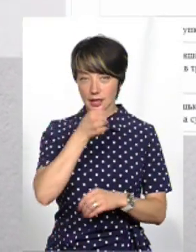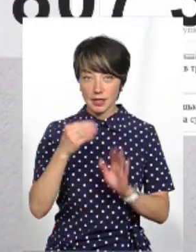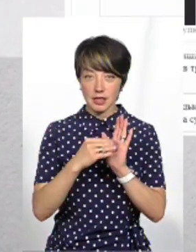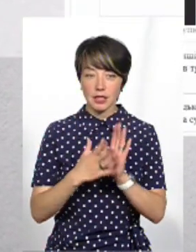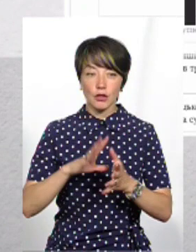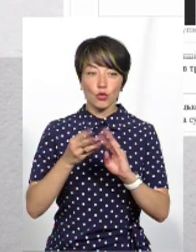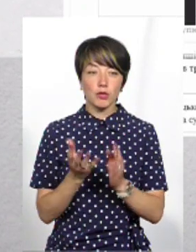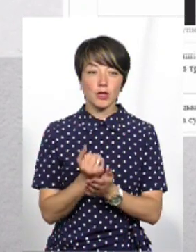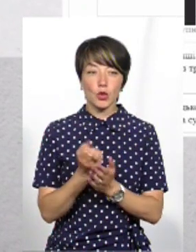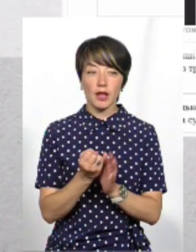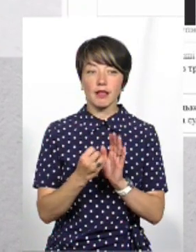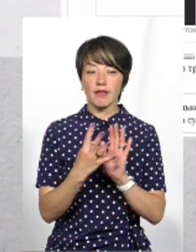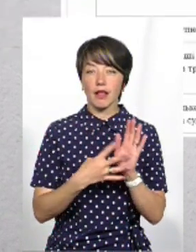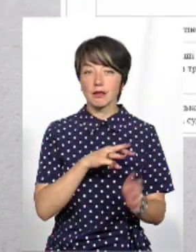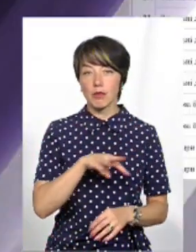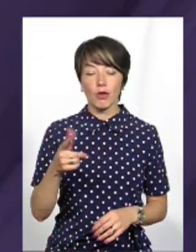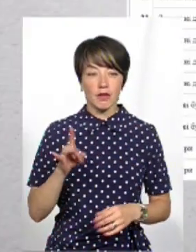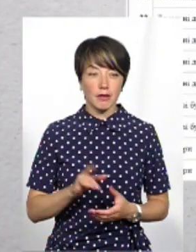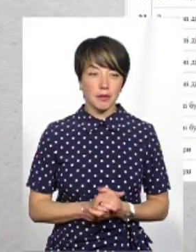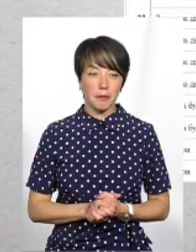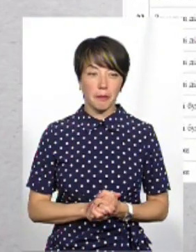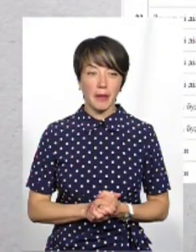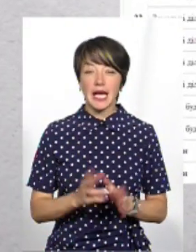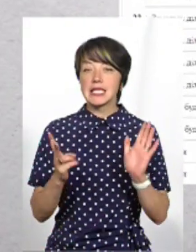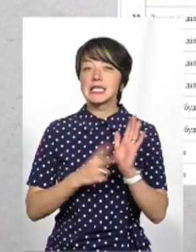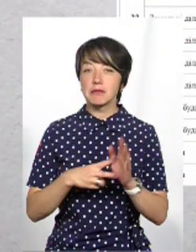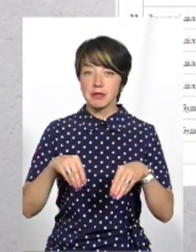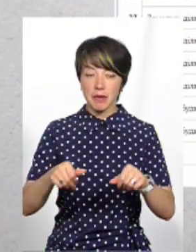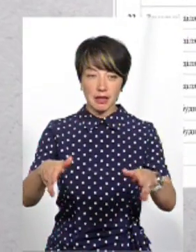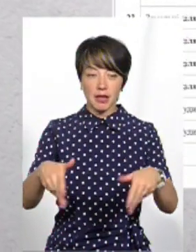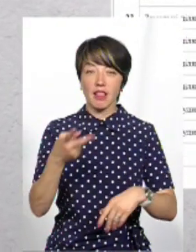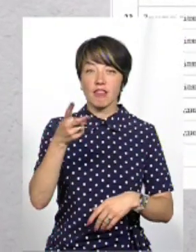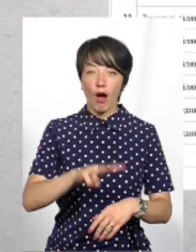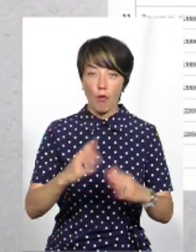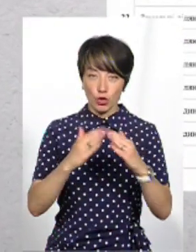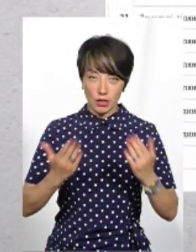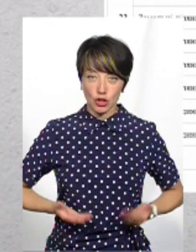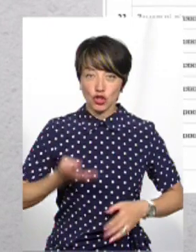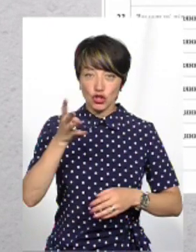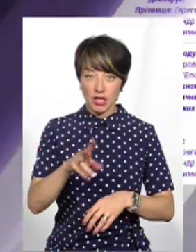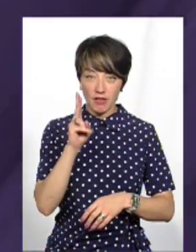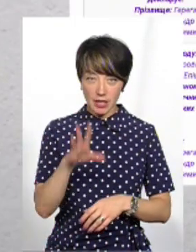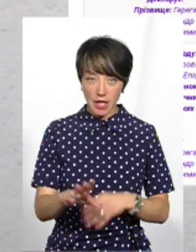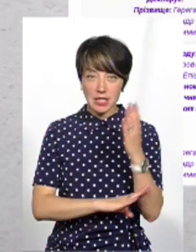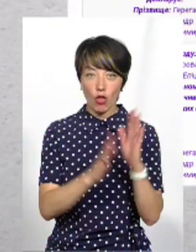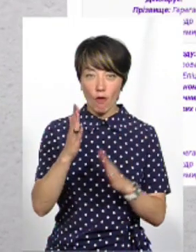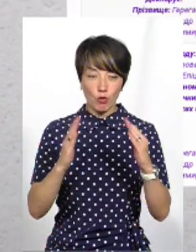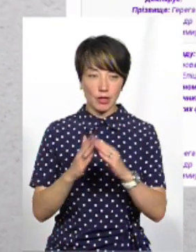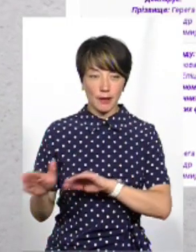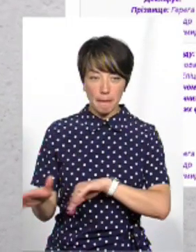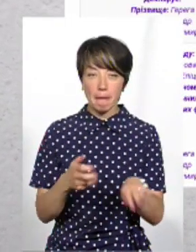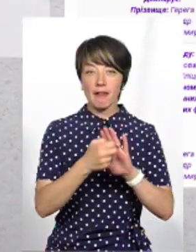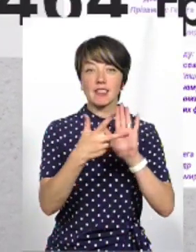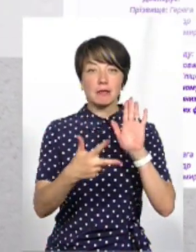сукупний дохід майже 19 мільйонів гривень. 7 земельних ділянок, 2 житлових будинки, 4 квартири, садовий будинок. У